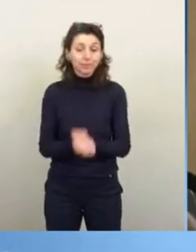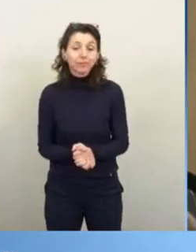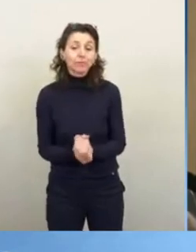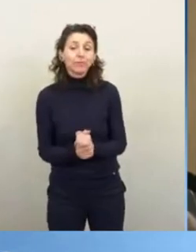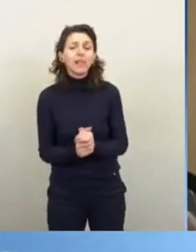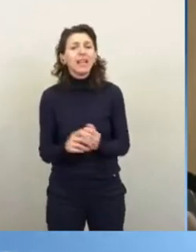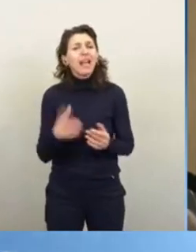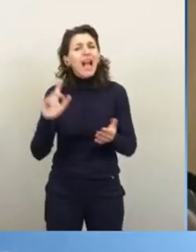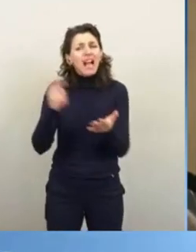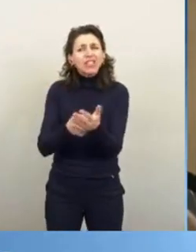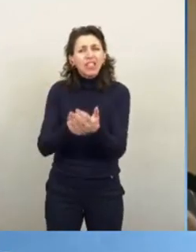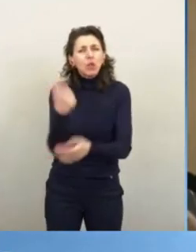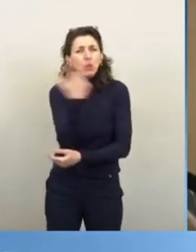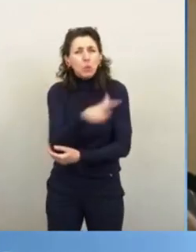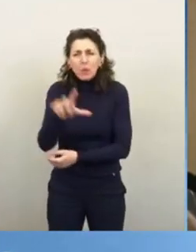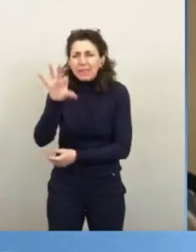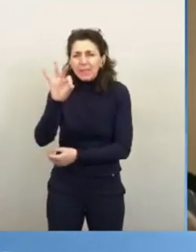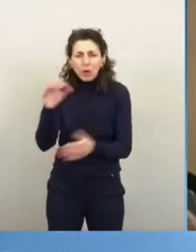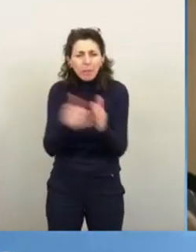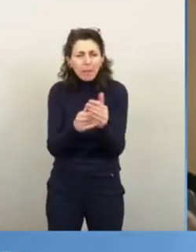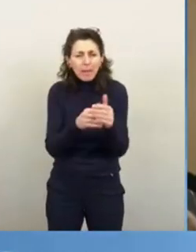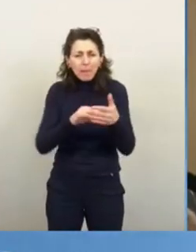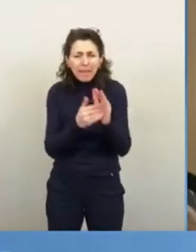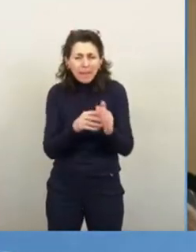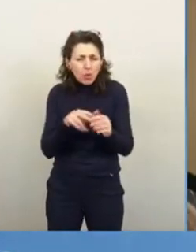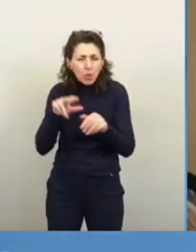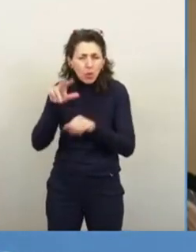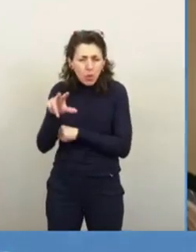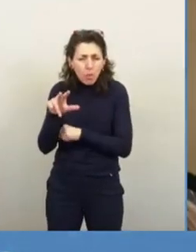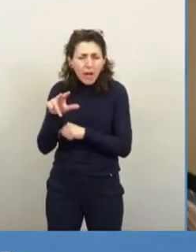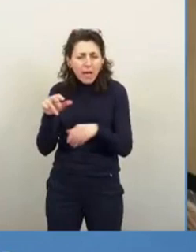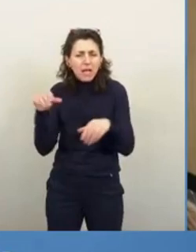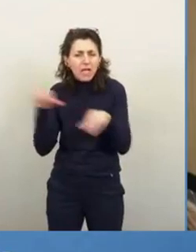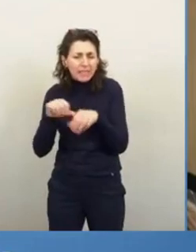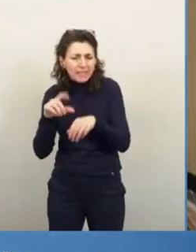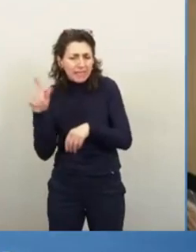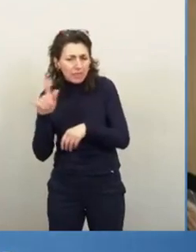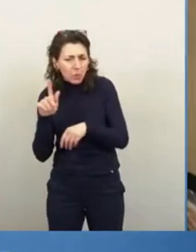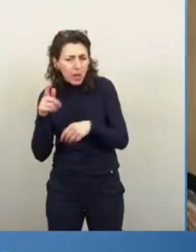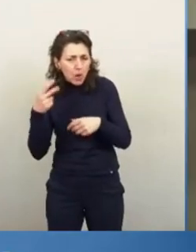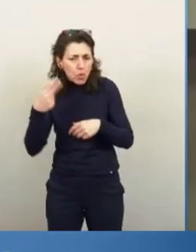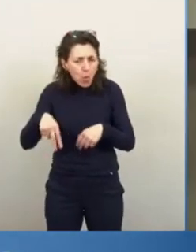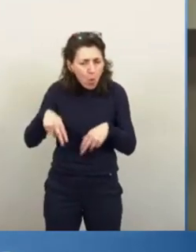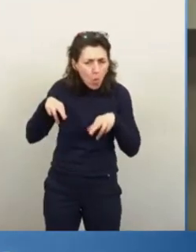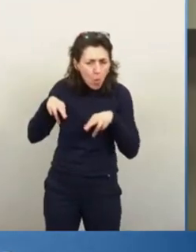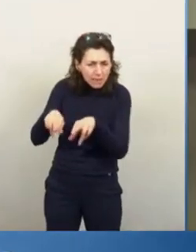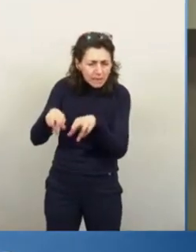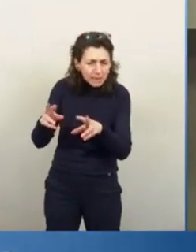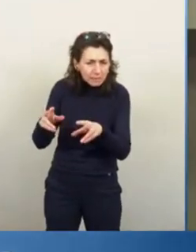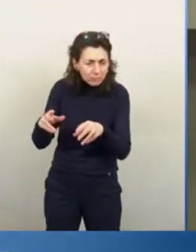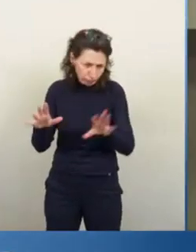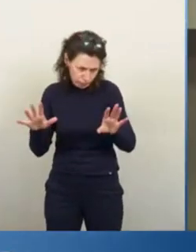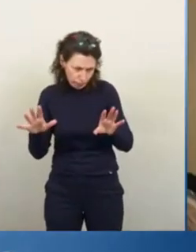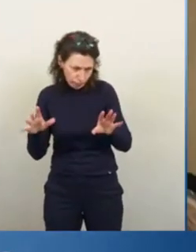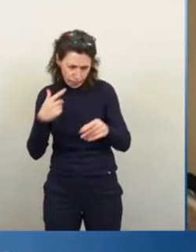250 000 m3 de gasoil non routier alors j'imagine que c'est une erreur parce que ça représenterait 250